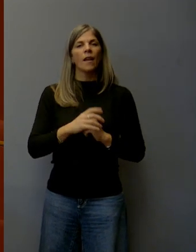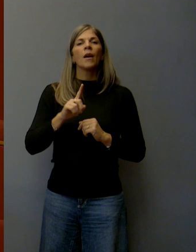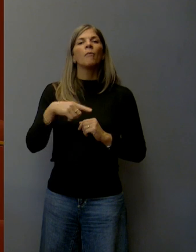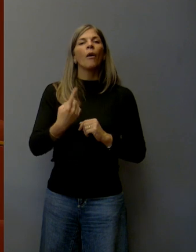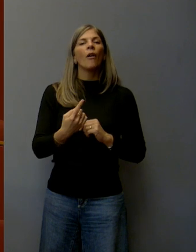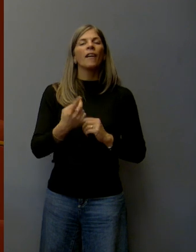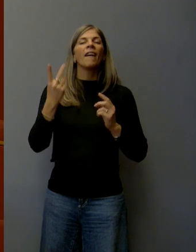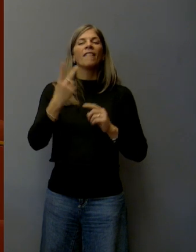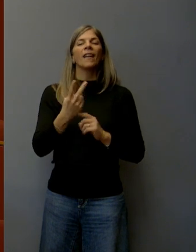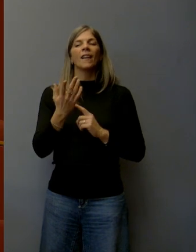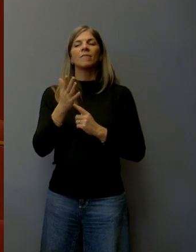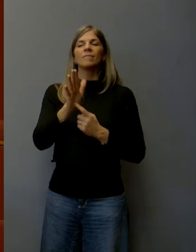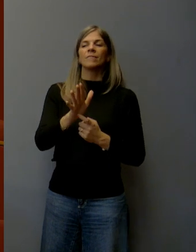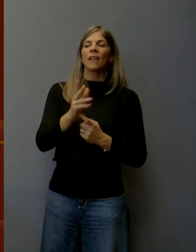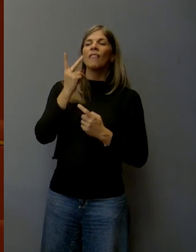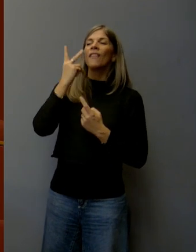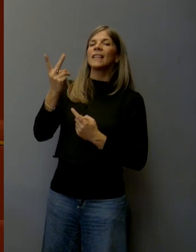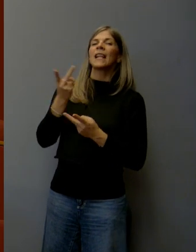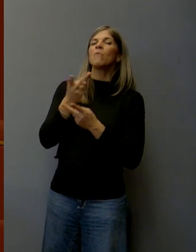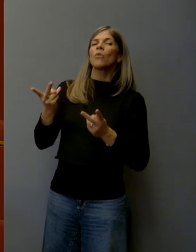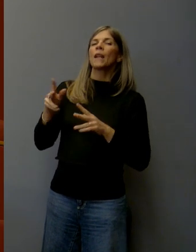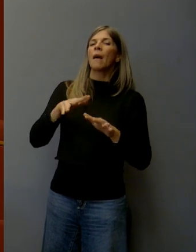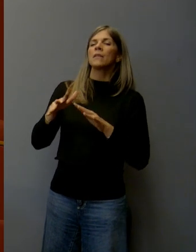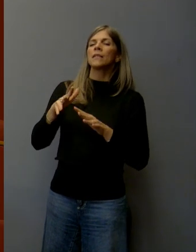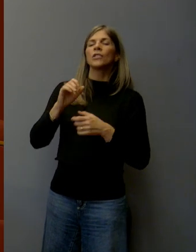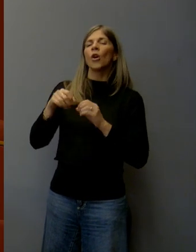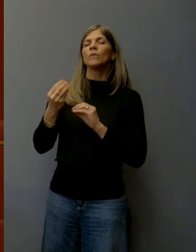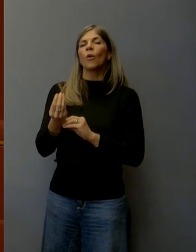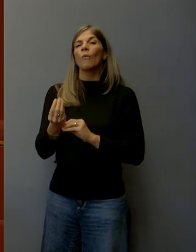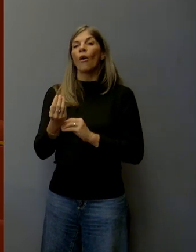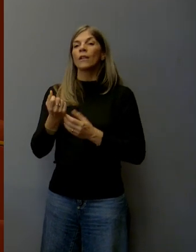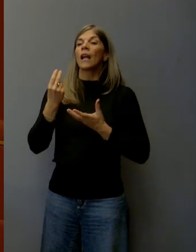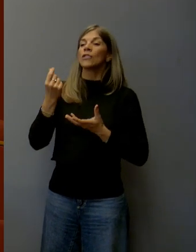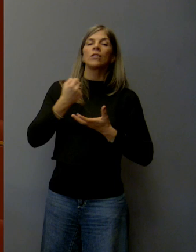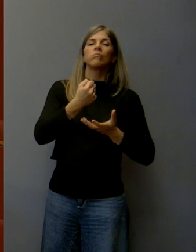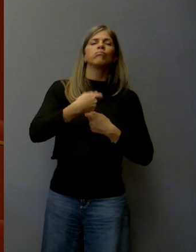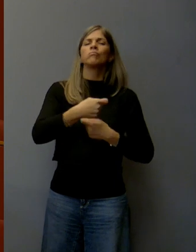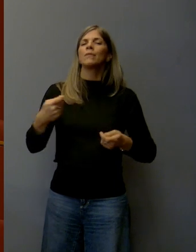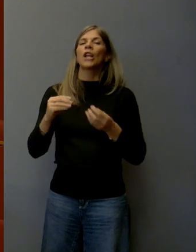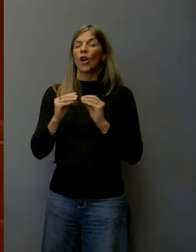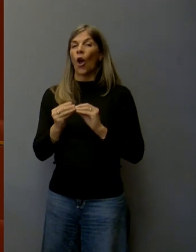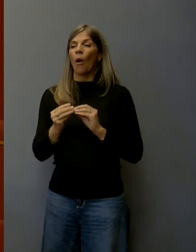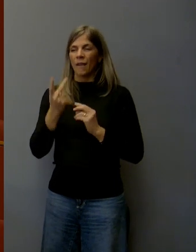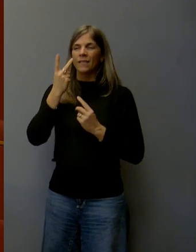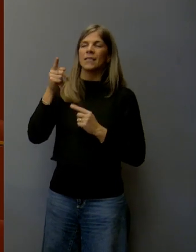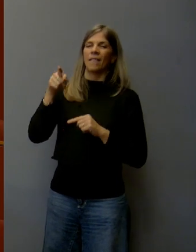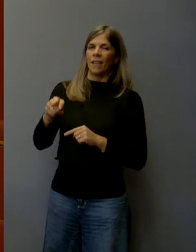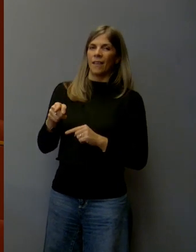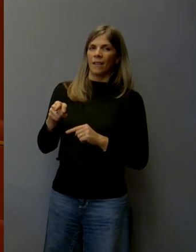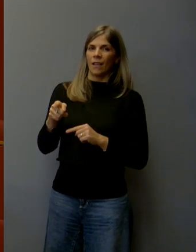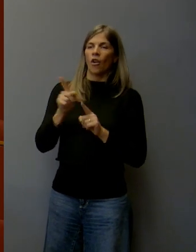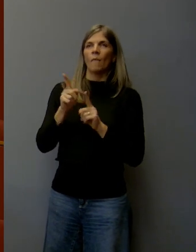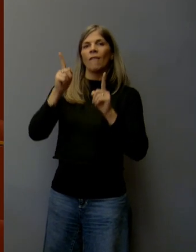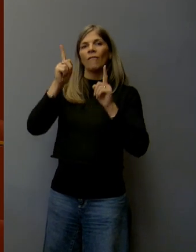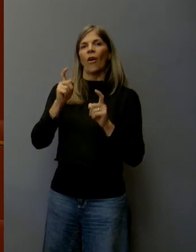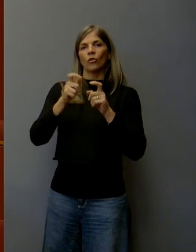tornasole è come si comporta la pubblica amministrazione quando spende le risorse allora in questo senso dotarsi di un bilancio di